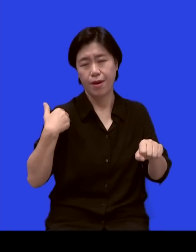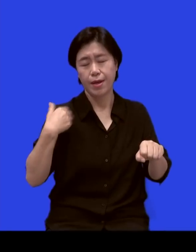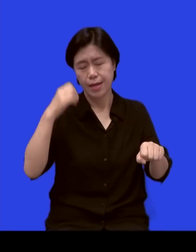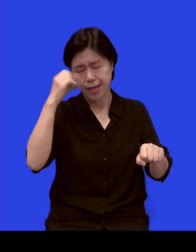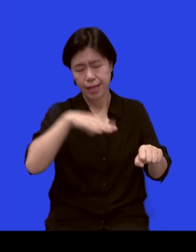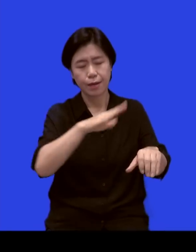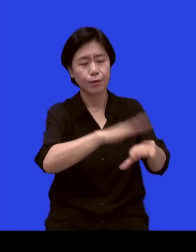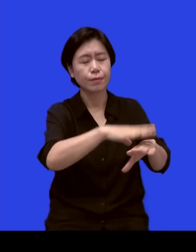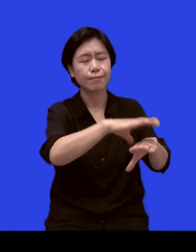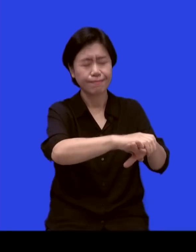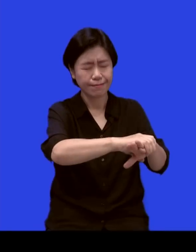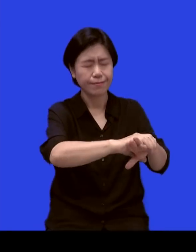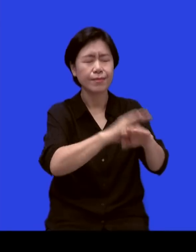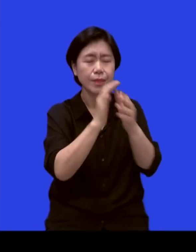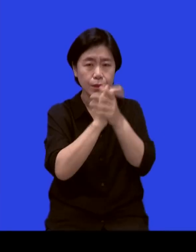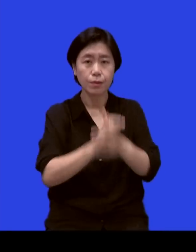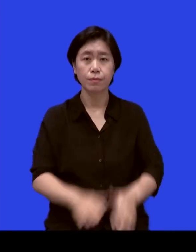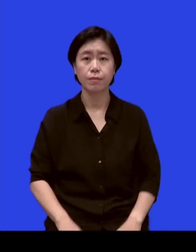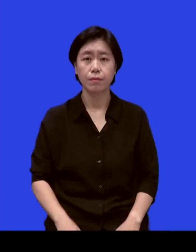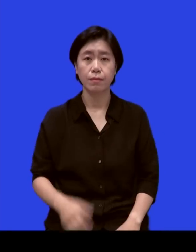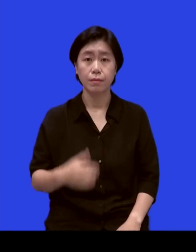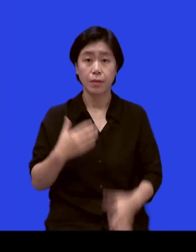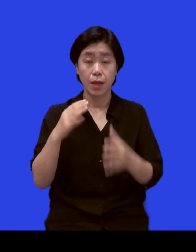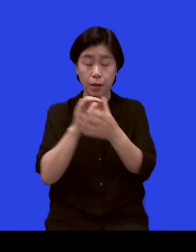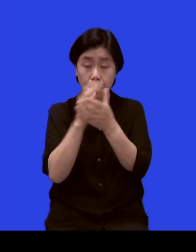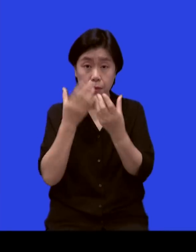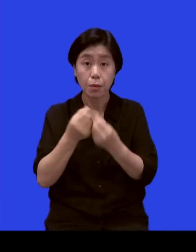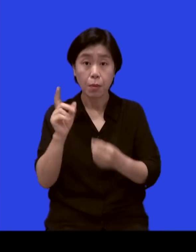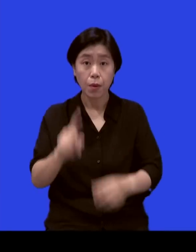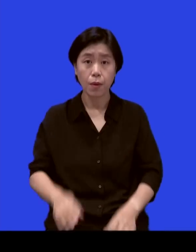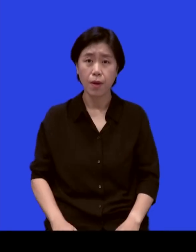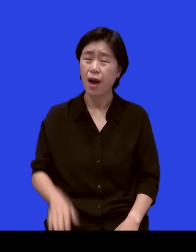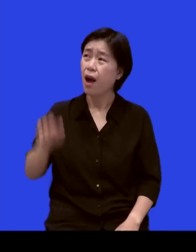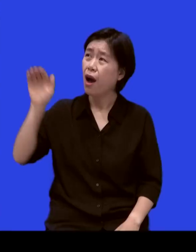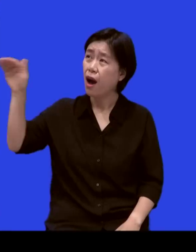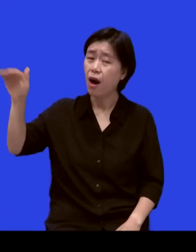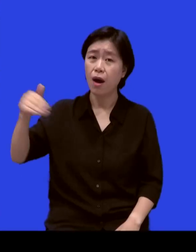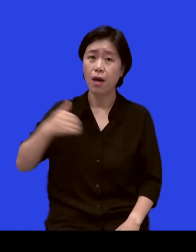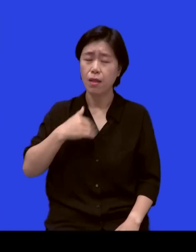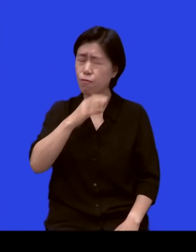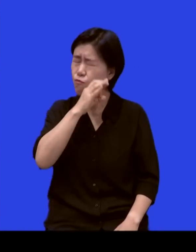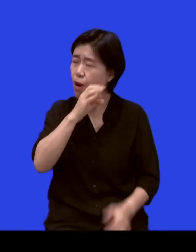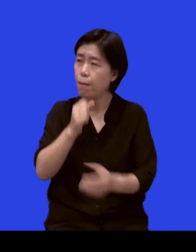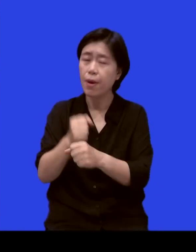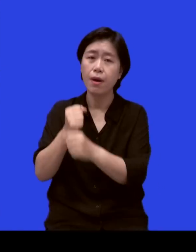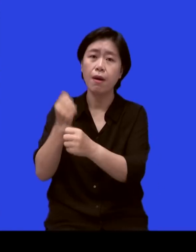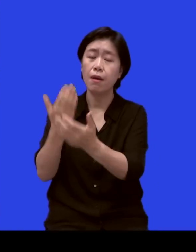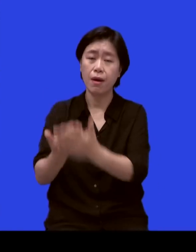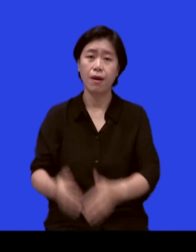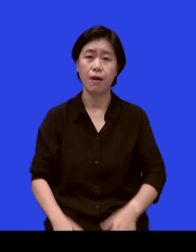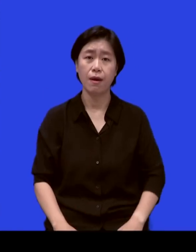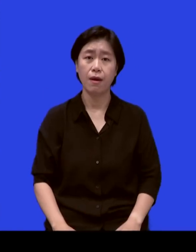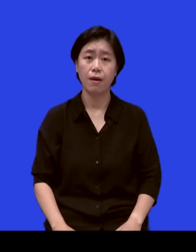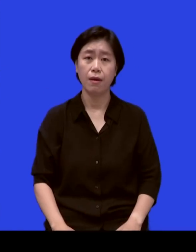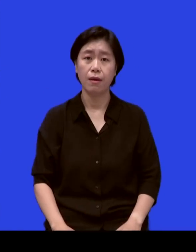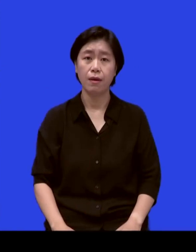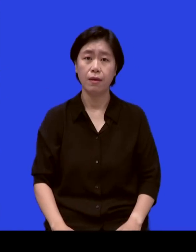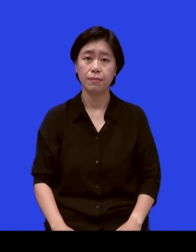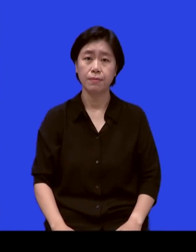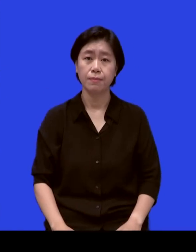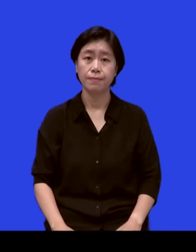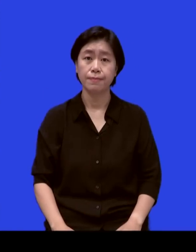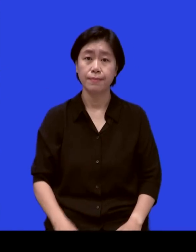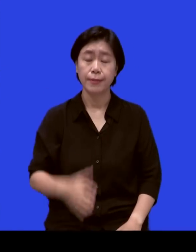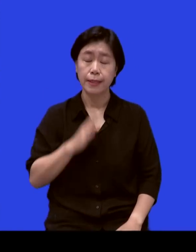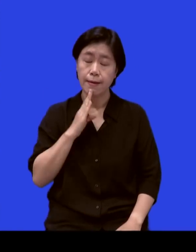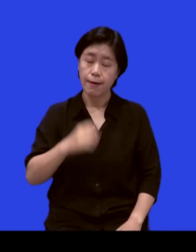기도를 했어요. 뭐라 그러냐면 하나님 제발 좀 부끄럽게 좀 하지 말아달라고. 진짜. 네. 너무 부끄럽고 너무 막 화가 나고.